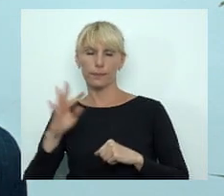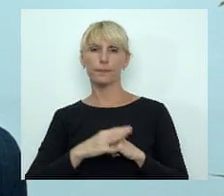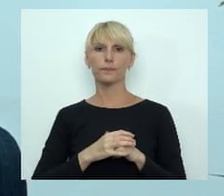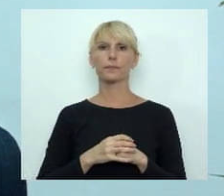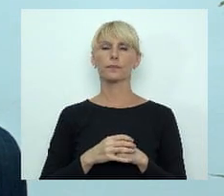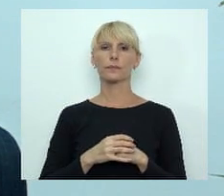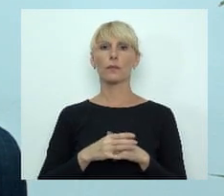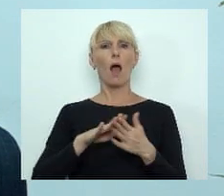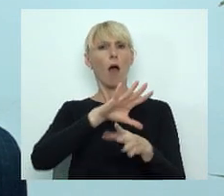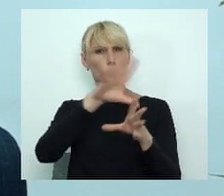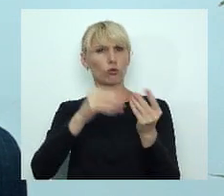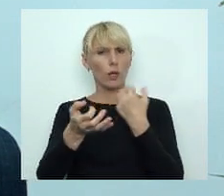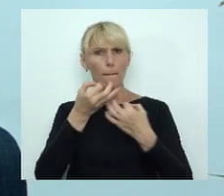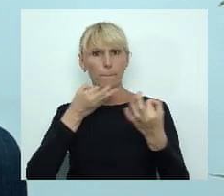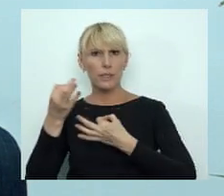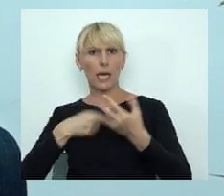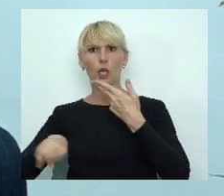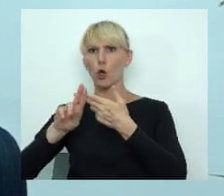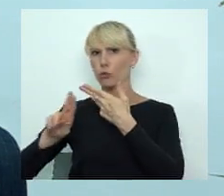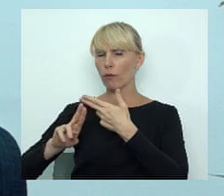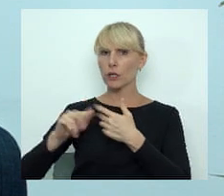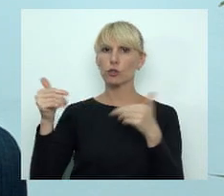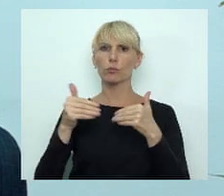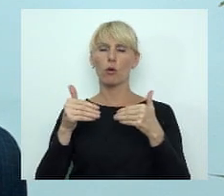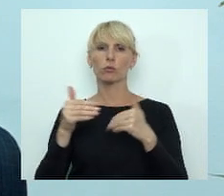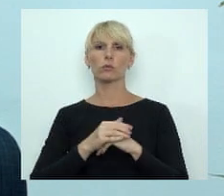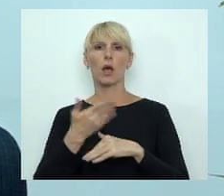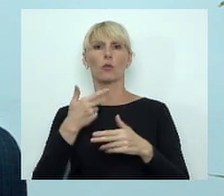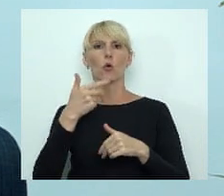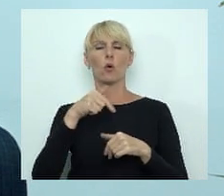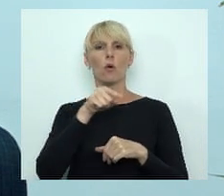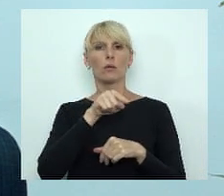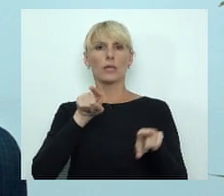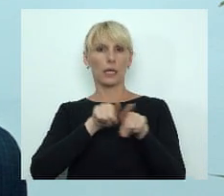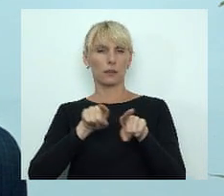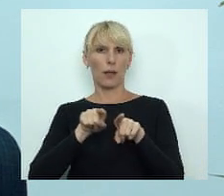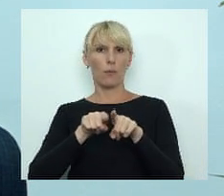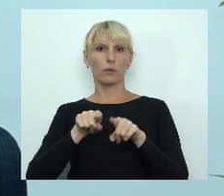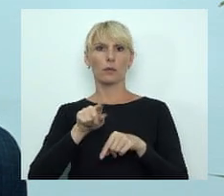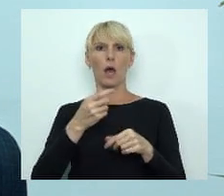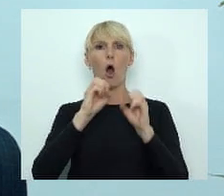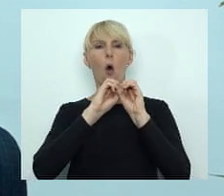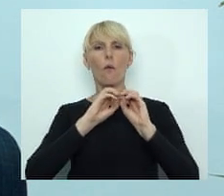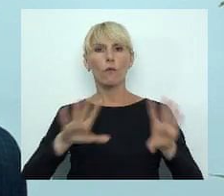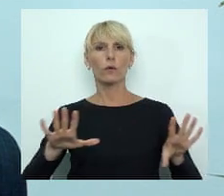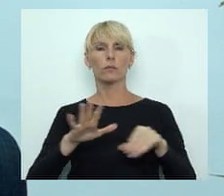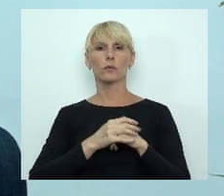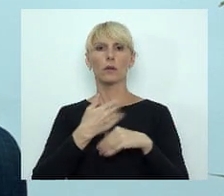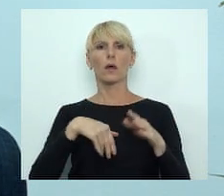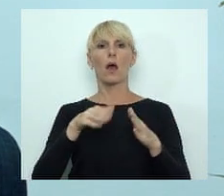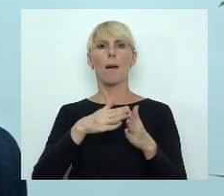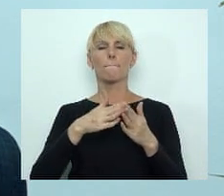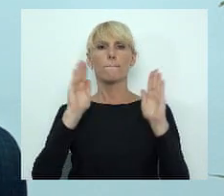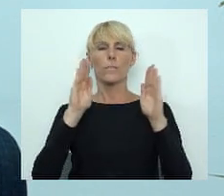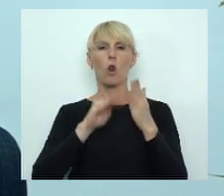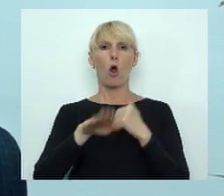Państwo znaleźć na pytania, które zostały zadane podczas webinarium. Zostaną one opublikowane na blogu na